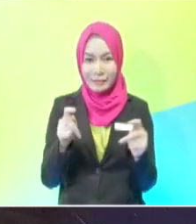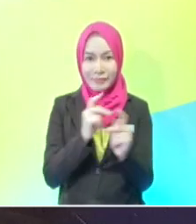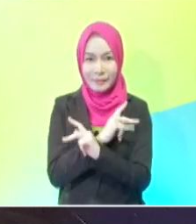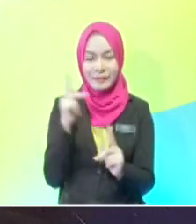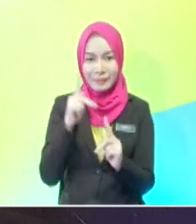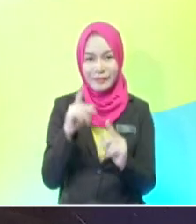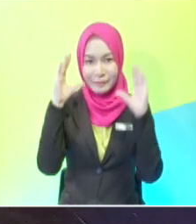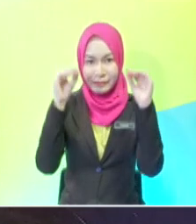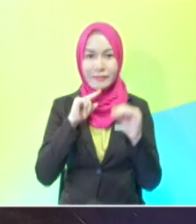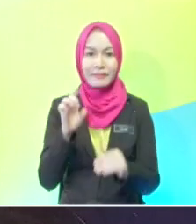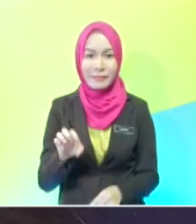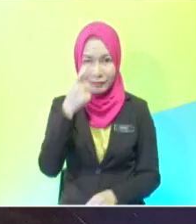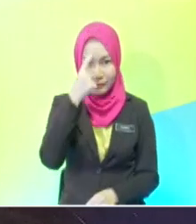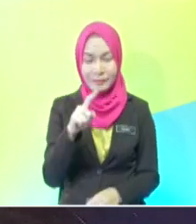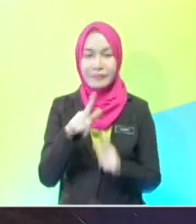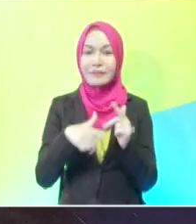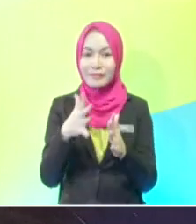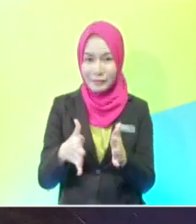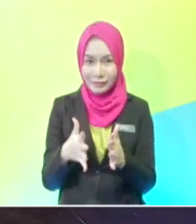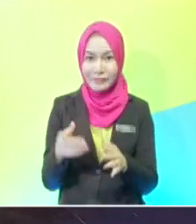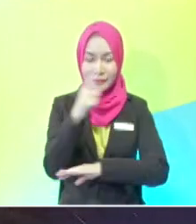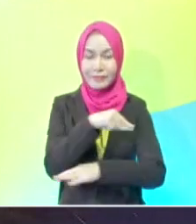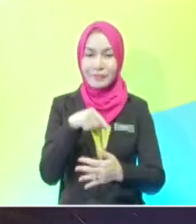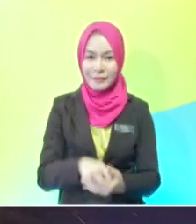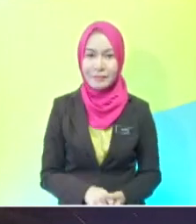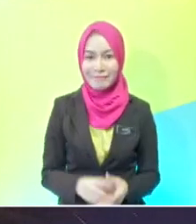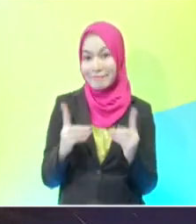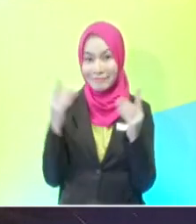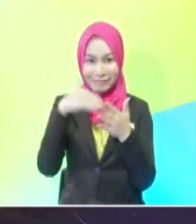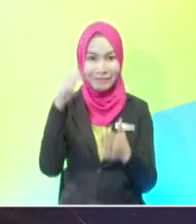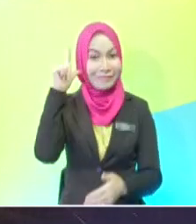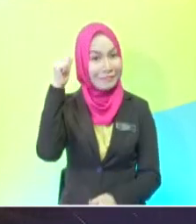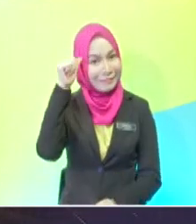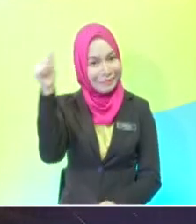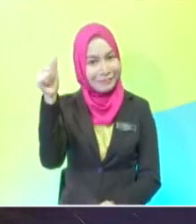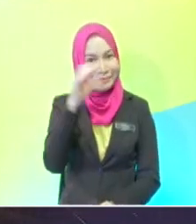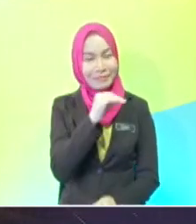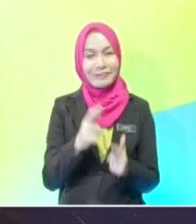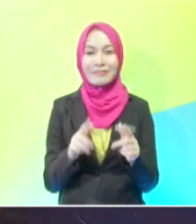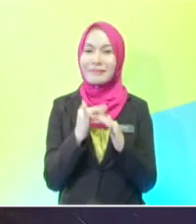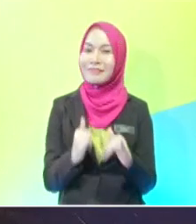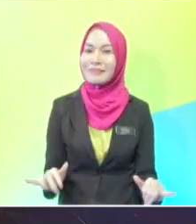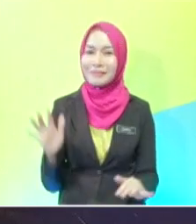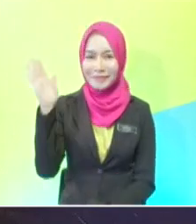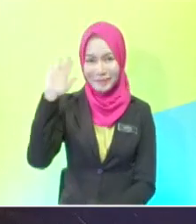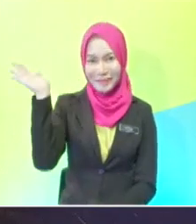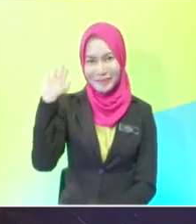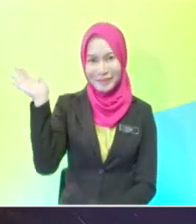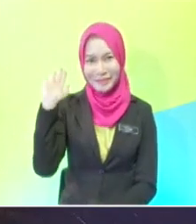secara kita untuk menengah atas biologi kita jumpa lagi Assalamualaikum salam sejahtera bye